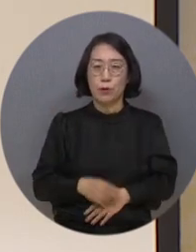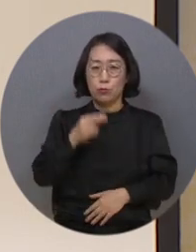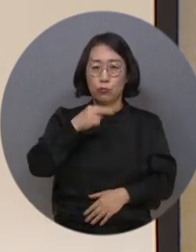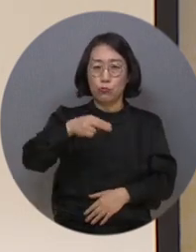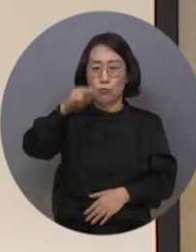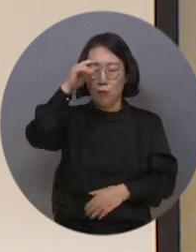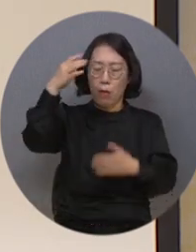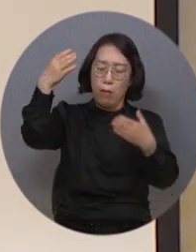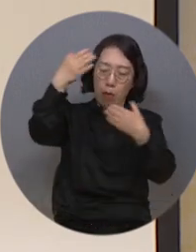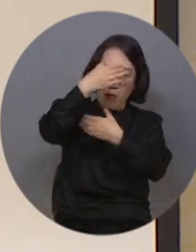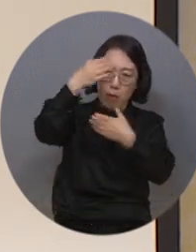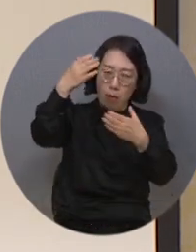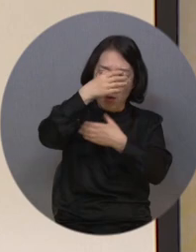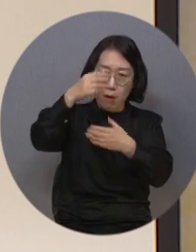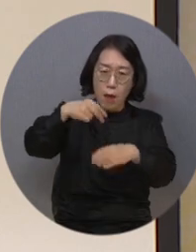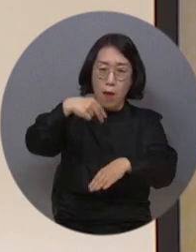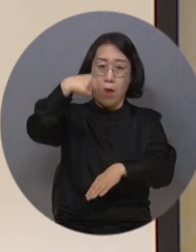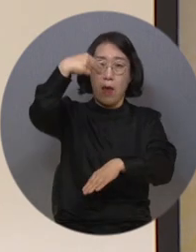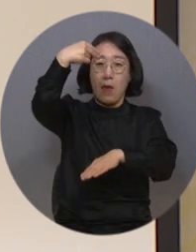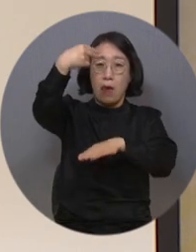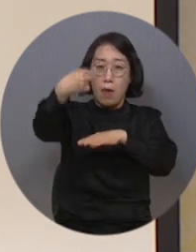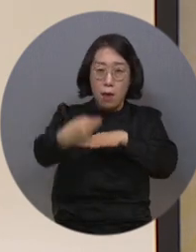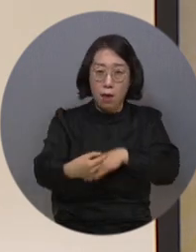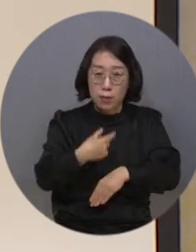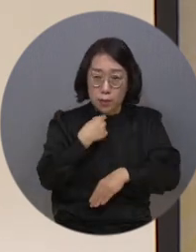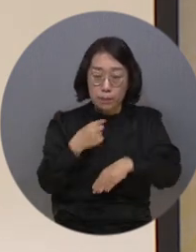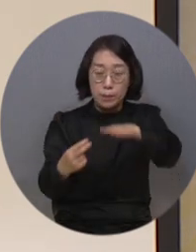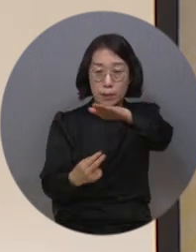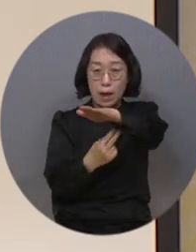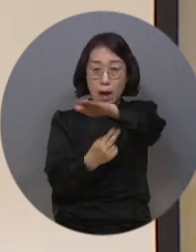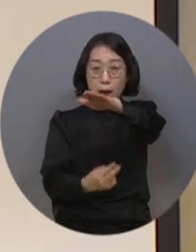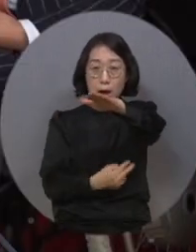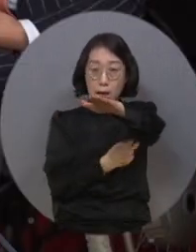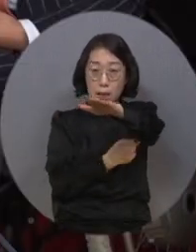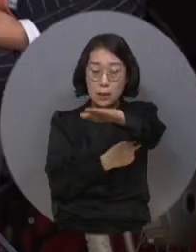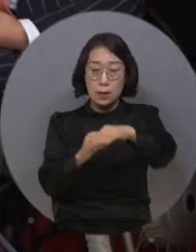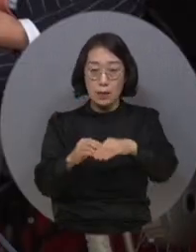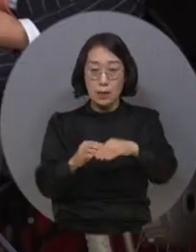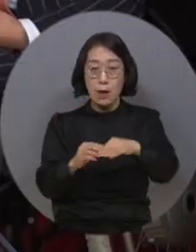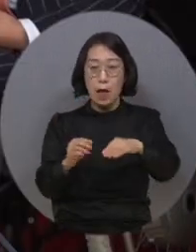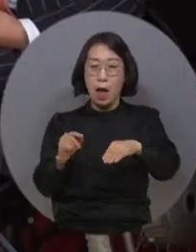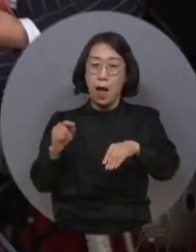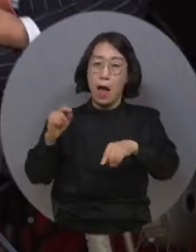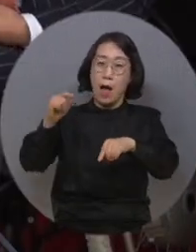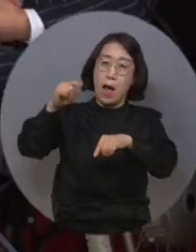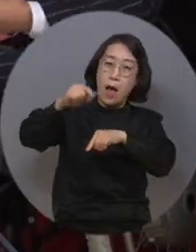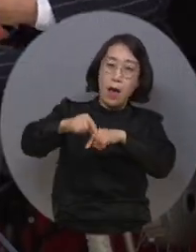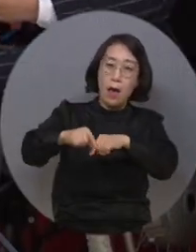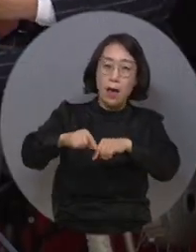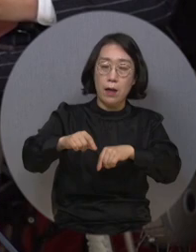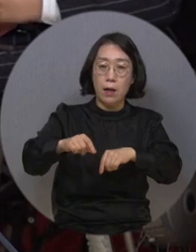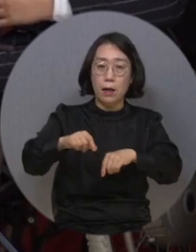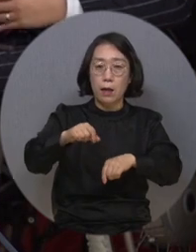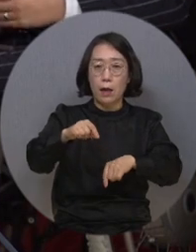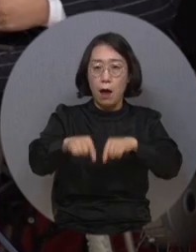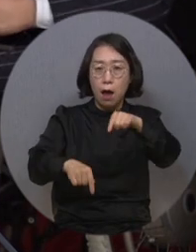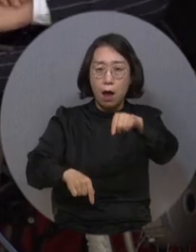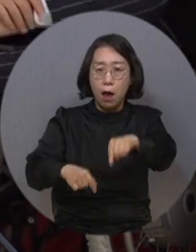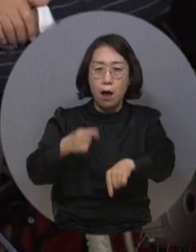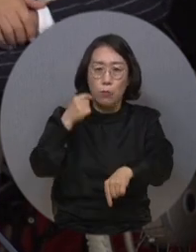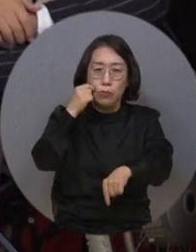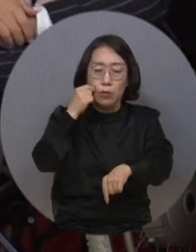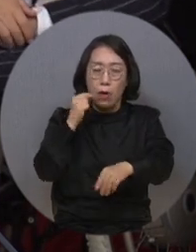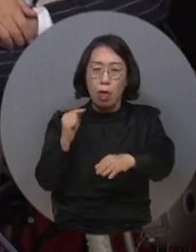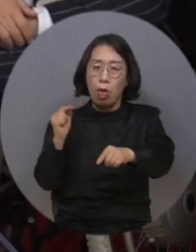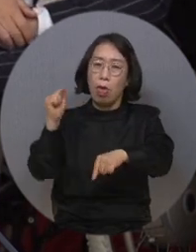만취가 돼서 깊은 강물에 뛰어내리려고 다리 난간을 짚고 넘어가려고 해도 이 마비된 다리가 움직이지 않으니까